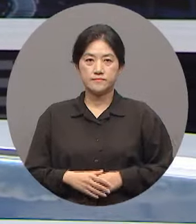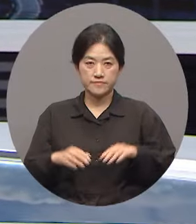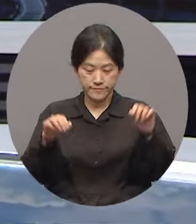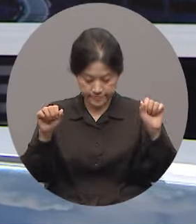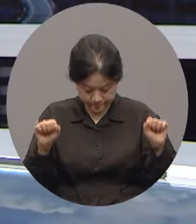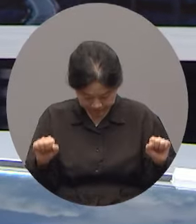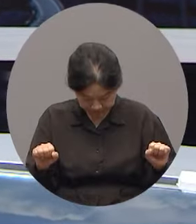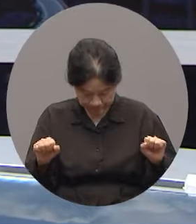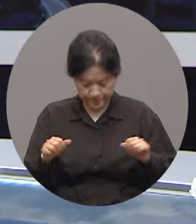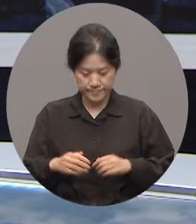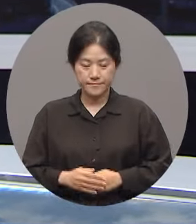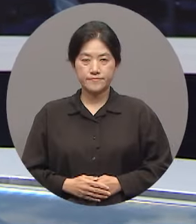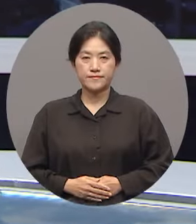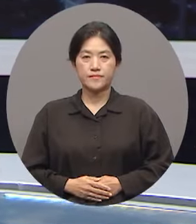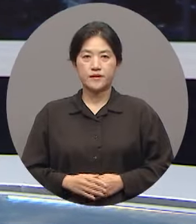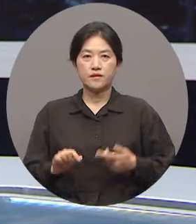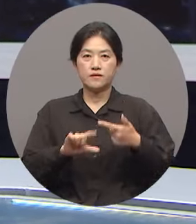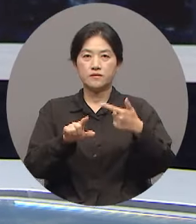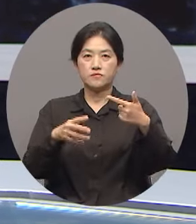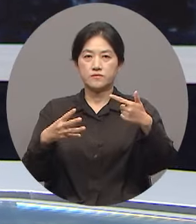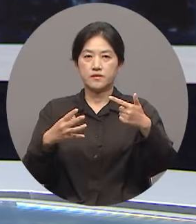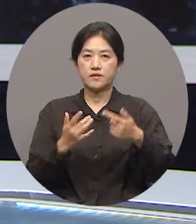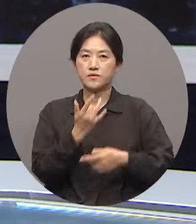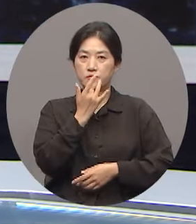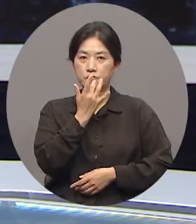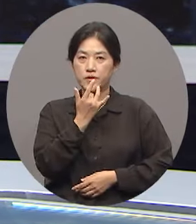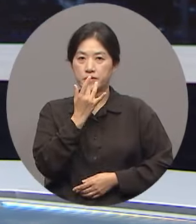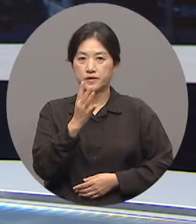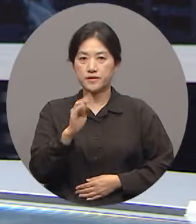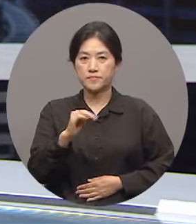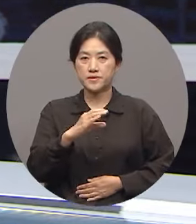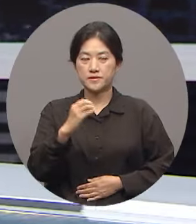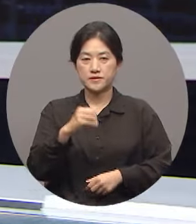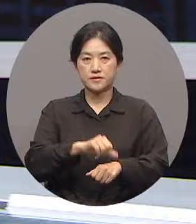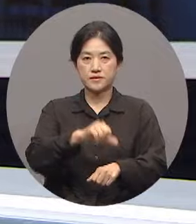안녕하십니까 6월 4일 화요일 MBC 5시